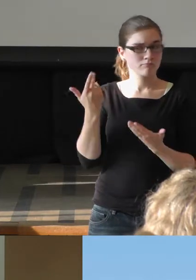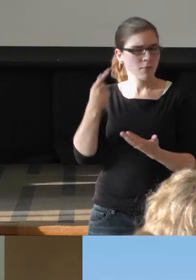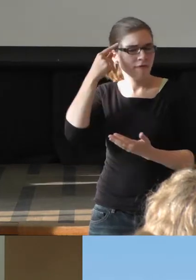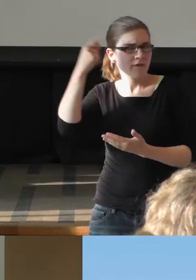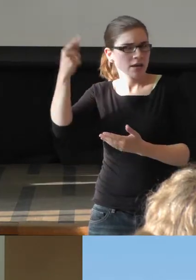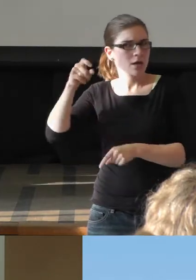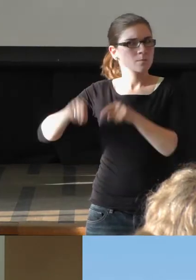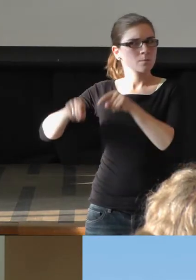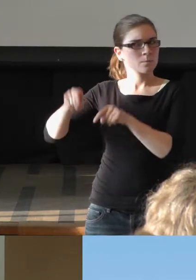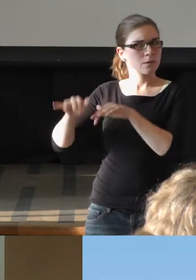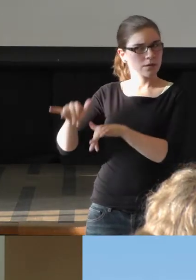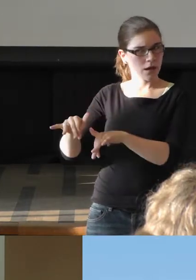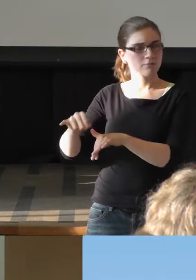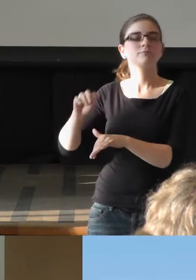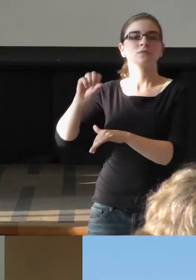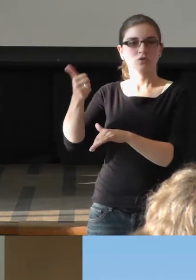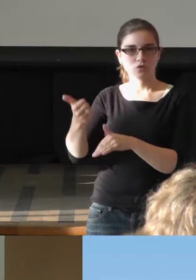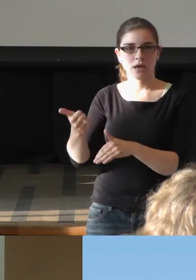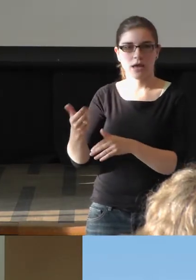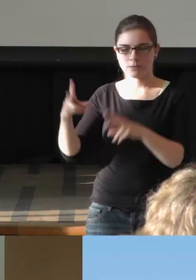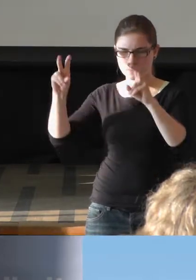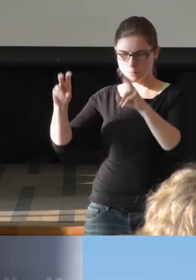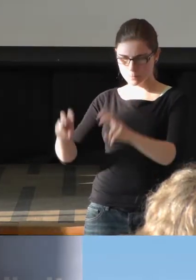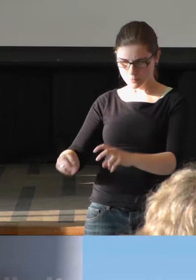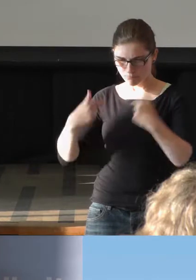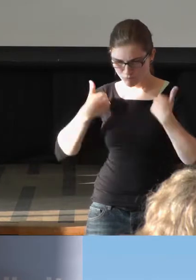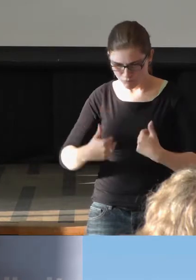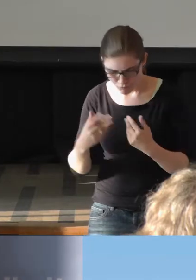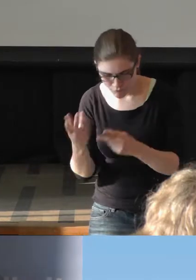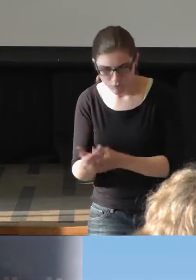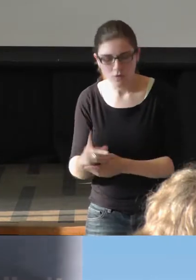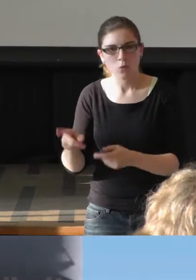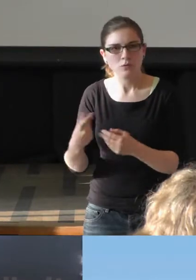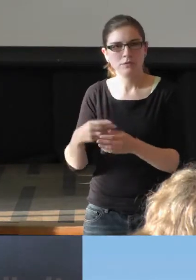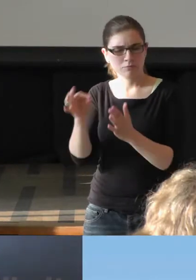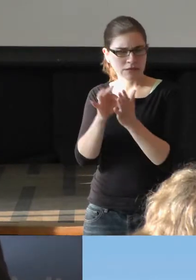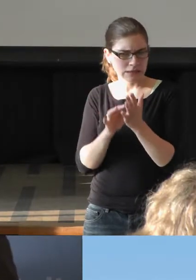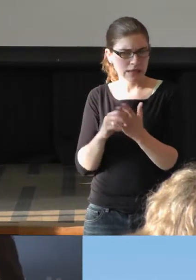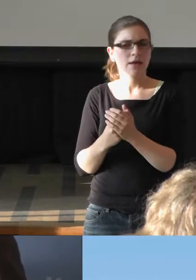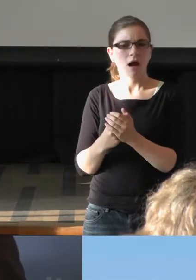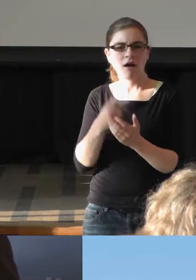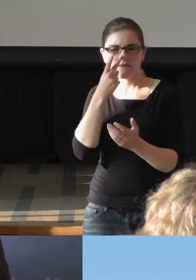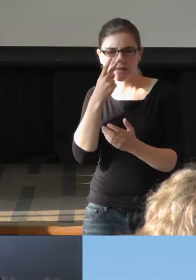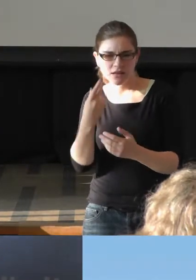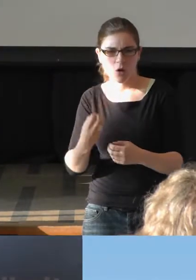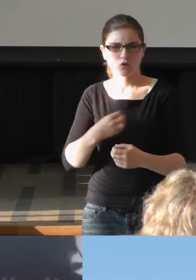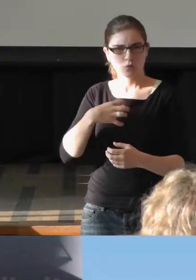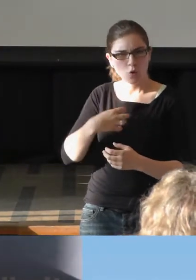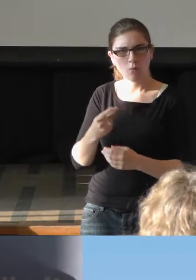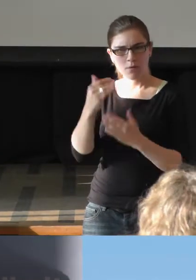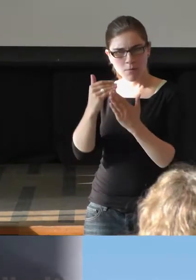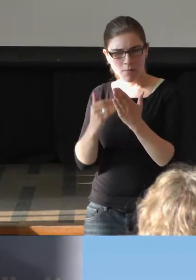Restoslex hat, gilt als erstes erstmal die Anamnese zu überprüfen und die essentiellen Kriterien festzustellen, ob sie vorliegen.